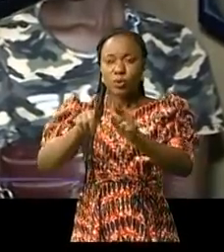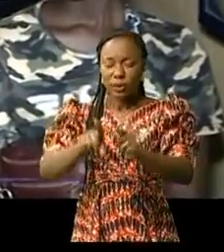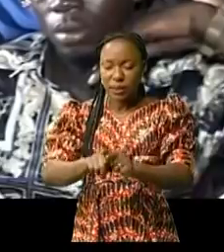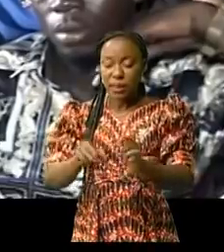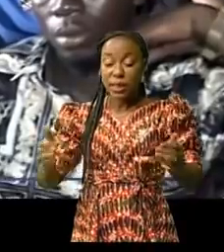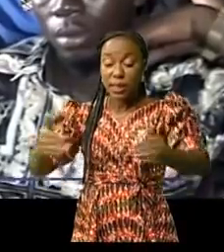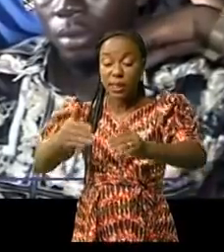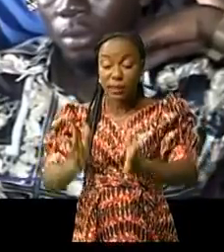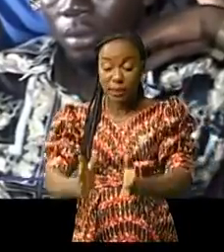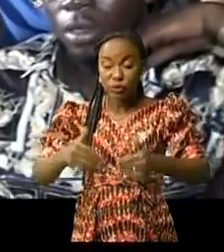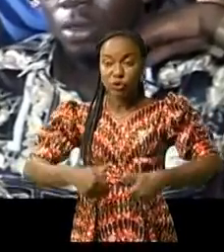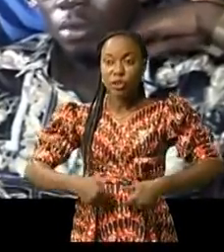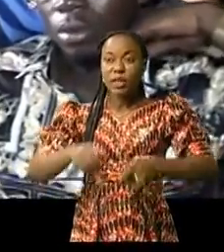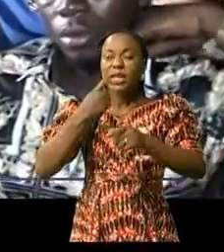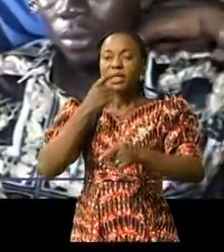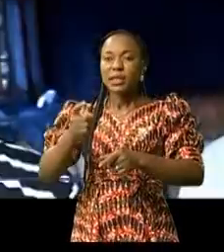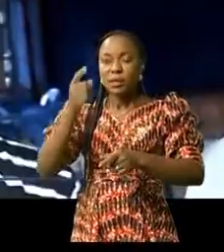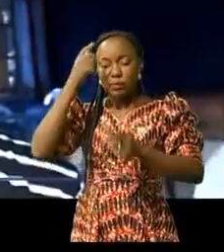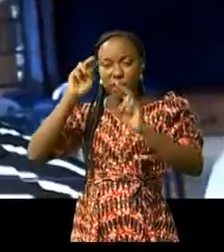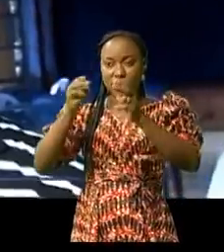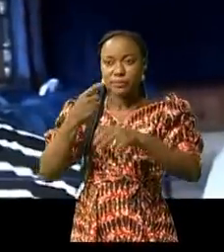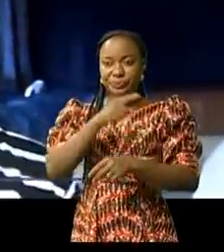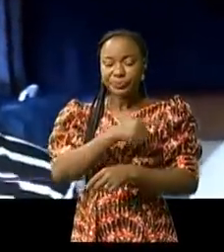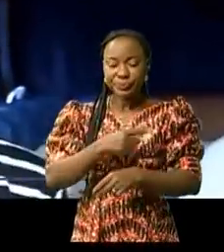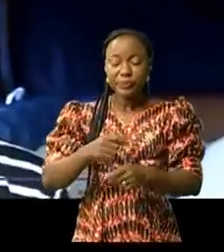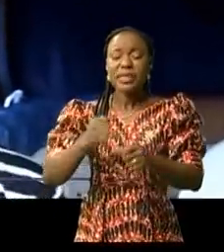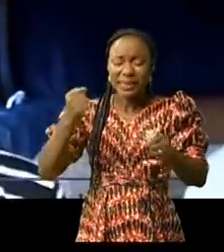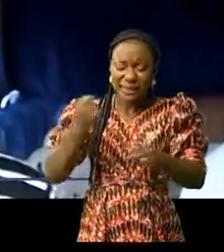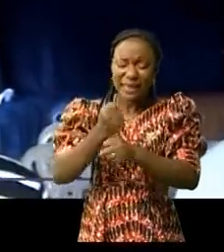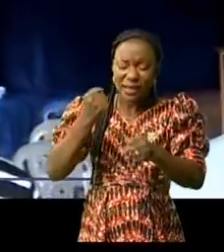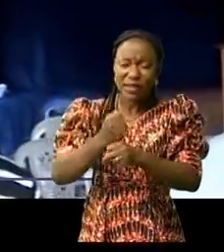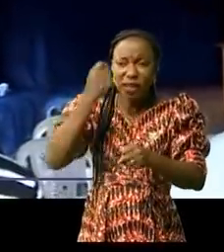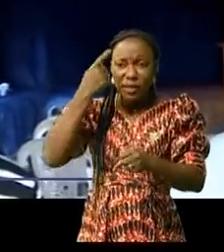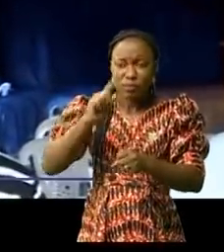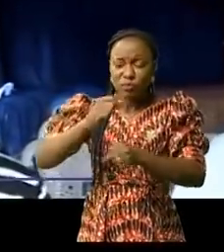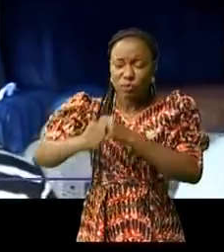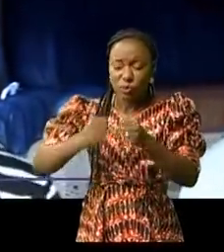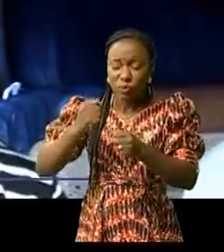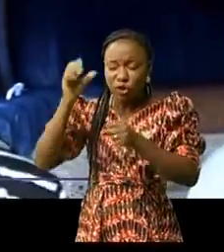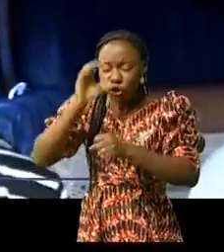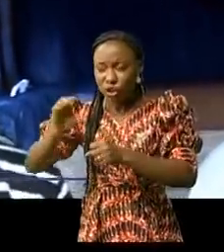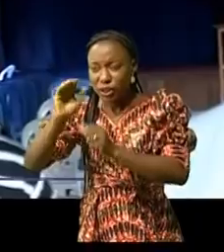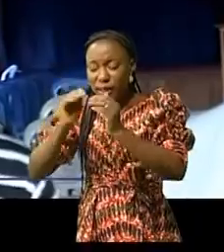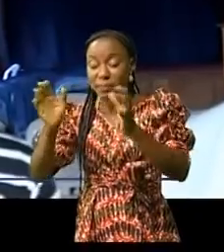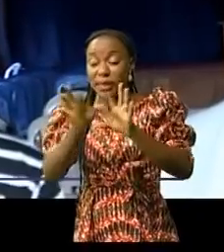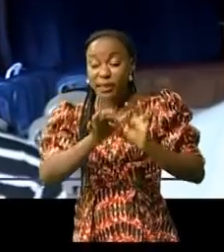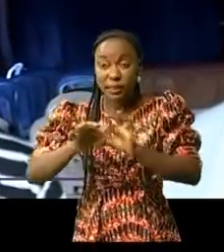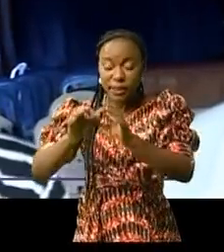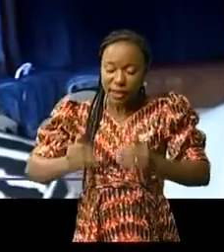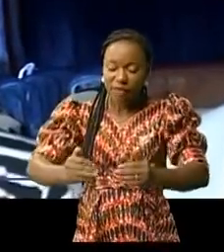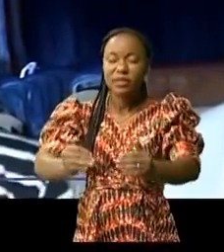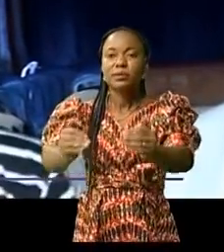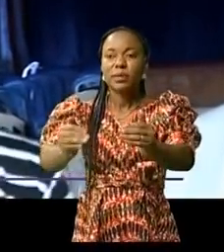de laisser ses fixe l'opinion ces termes travailler encore pour consolider la paix d'unité l'avancement